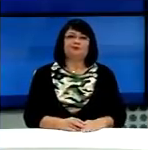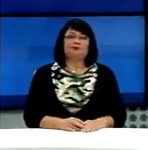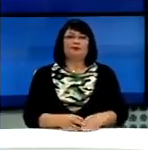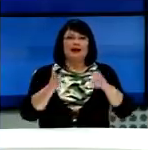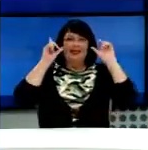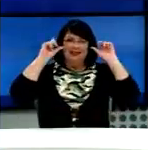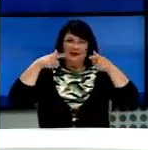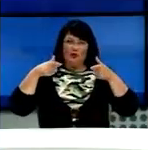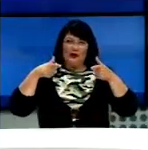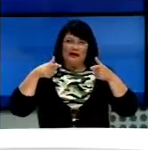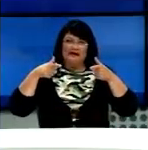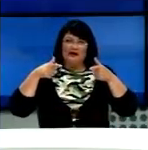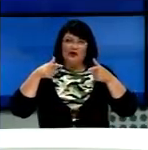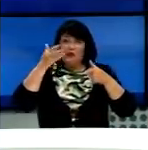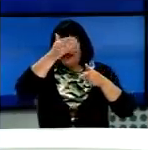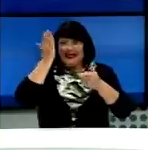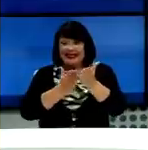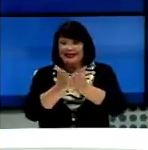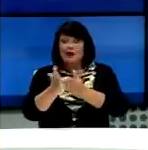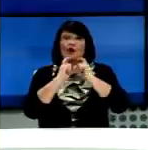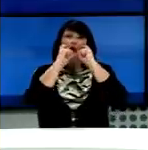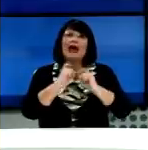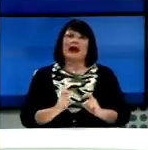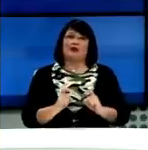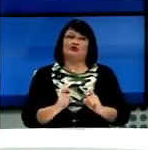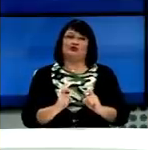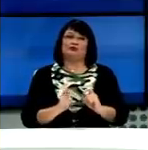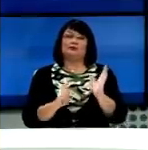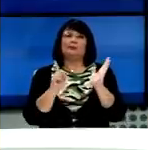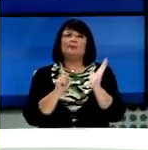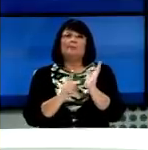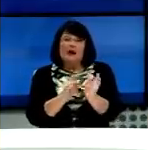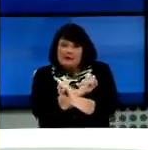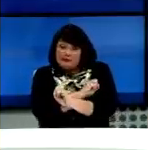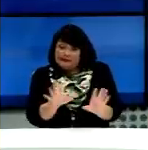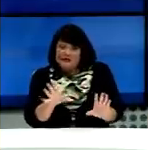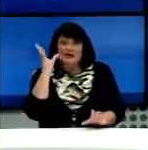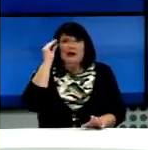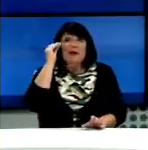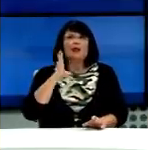και ταυτόχρονα ηθικό χρέος, θα έλεγα, να κάνουμε γνωστά στην κοινή γνώμη